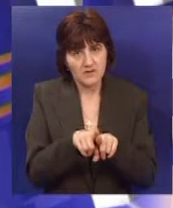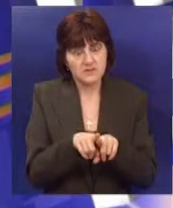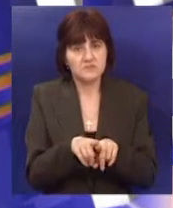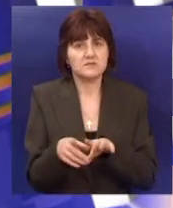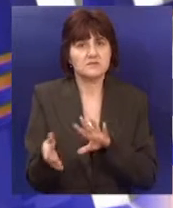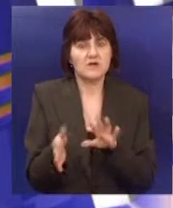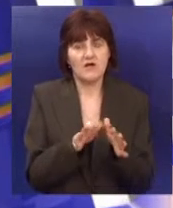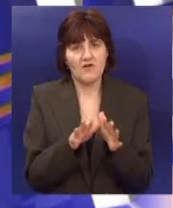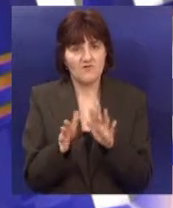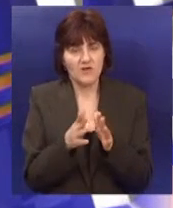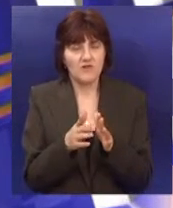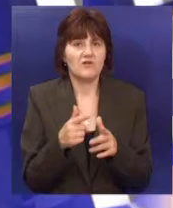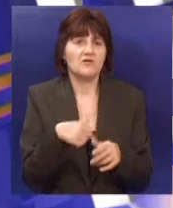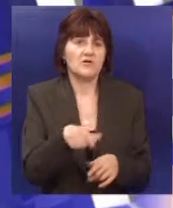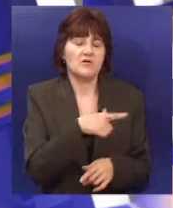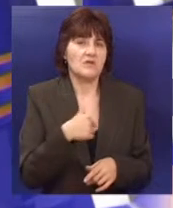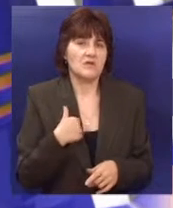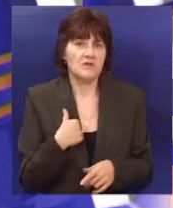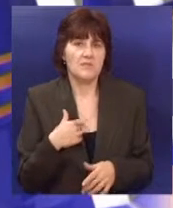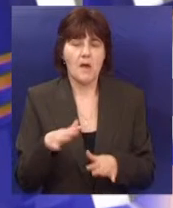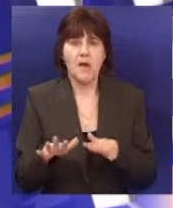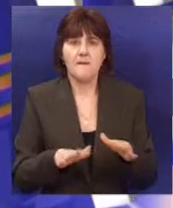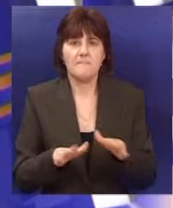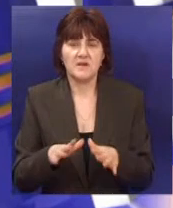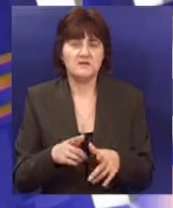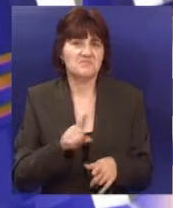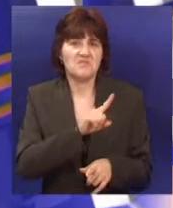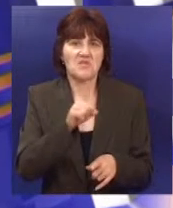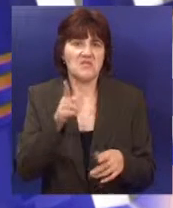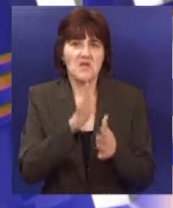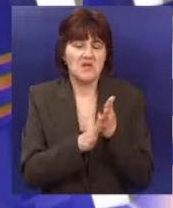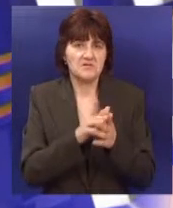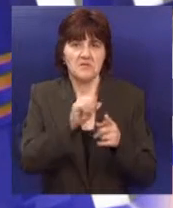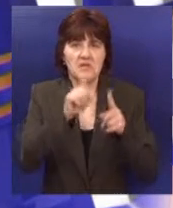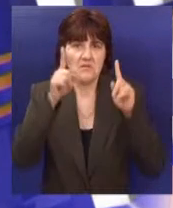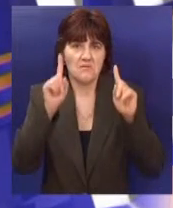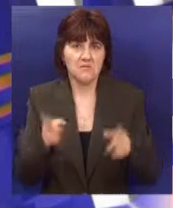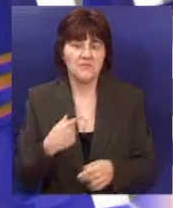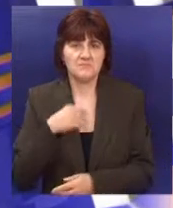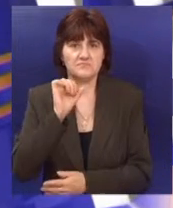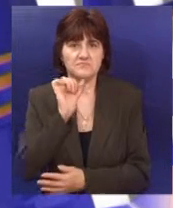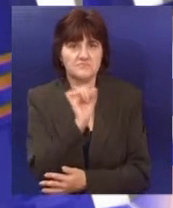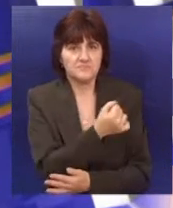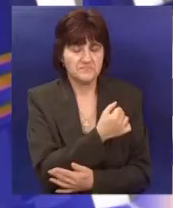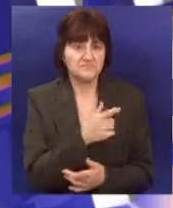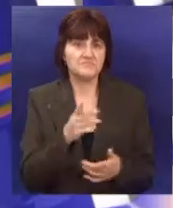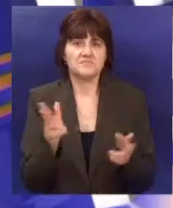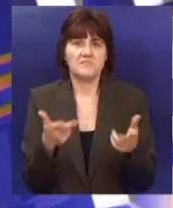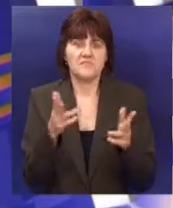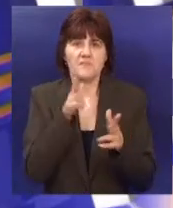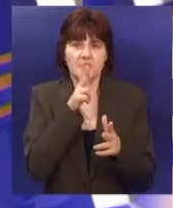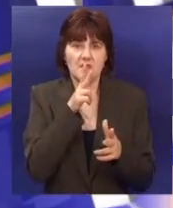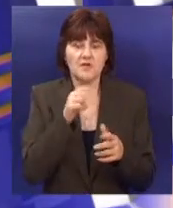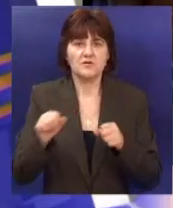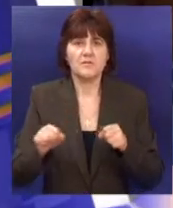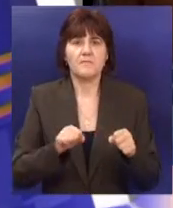da ćemo se odlučiti na to da više sa ministrom Petrovićem ne razgovaramo, nego samo sa predsjednikom